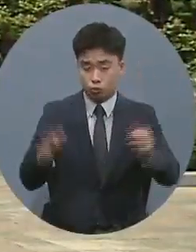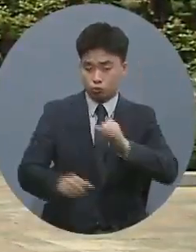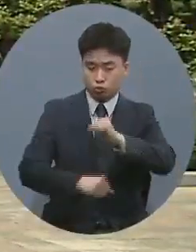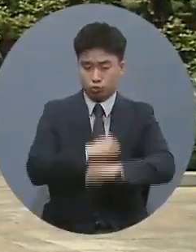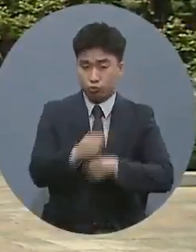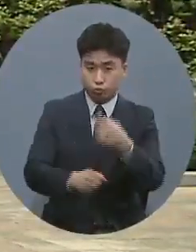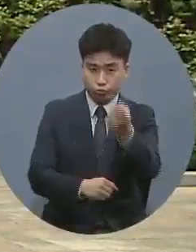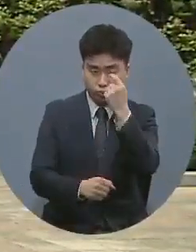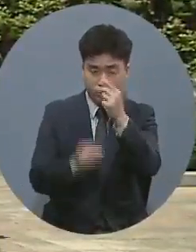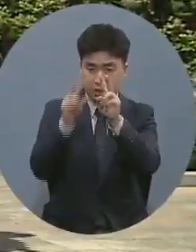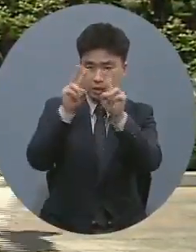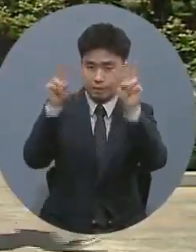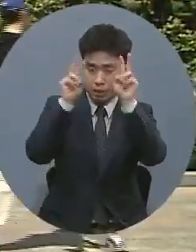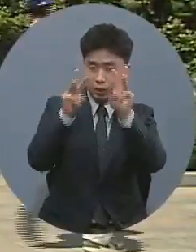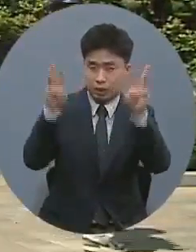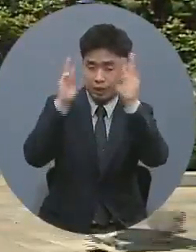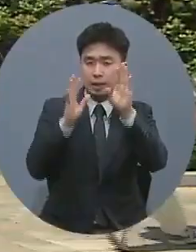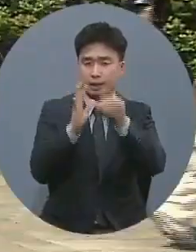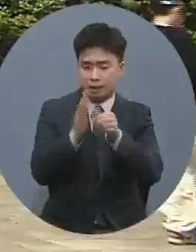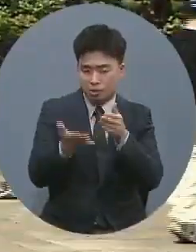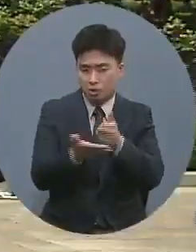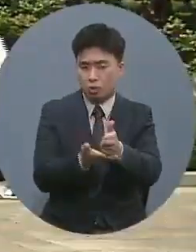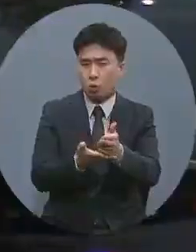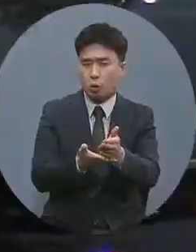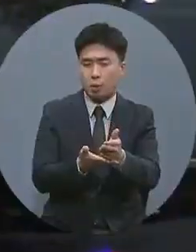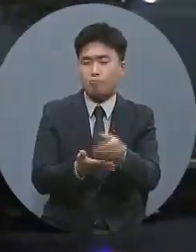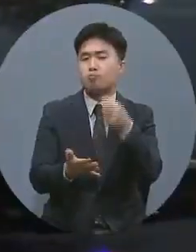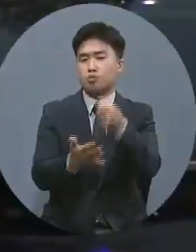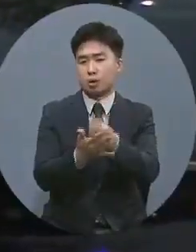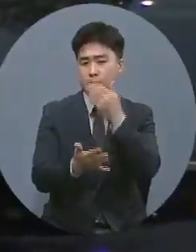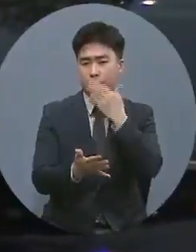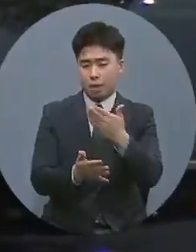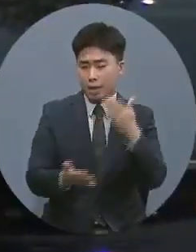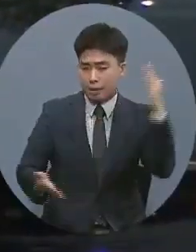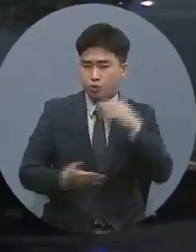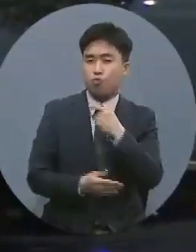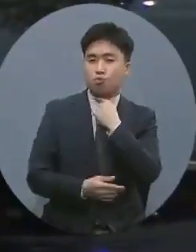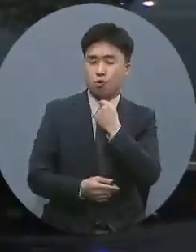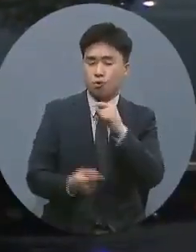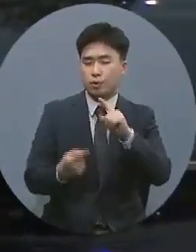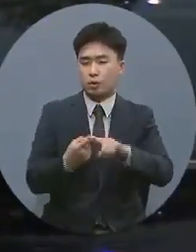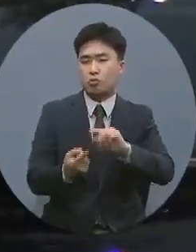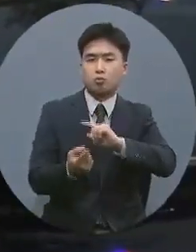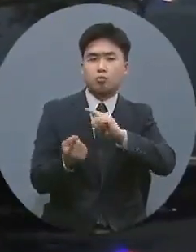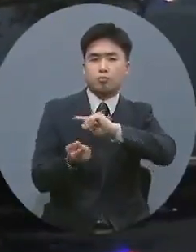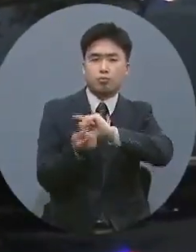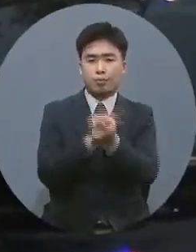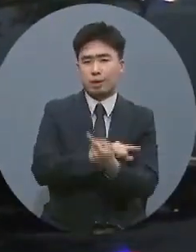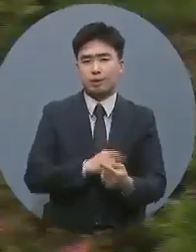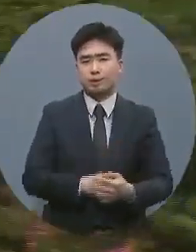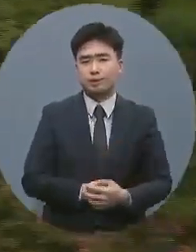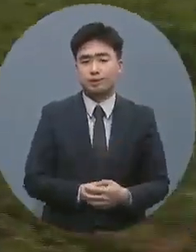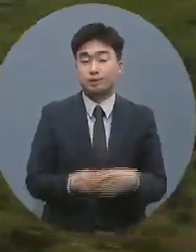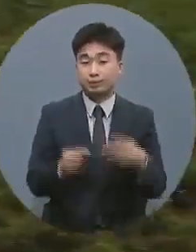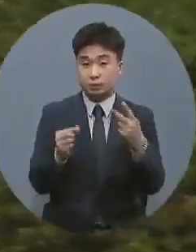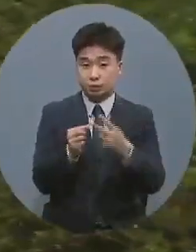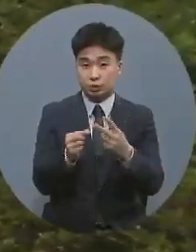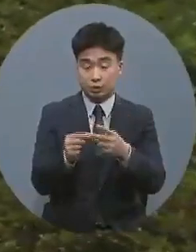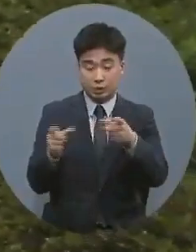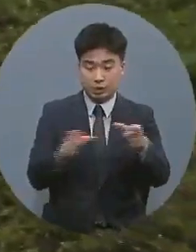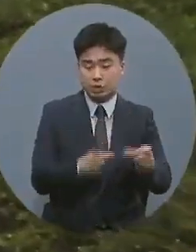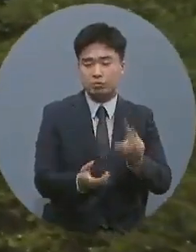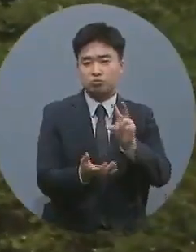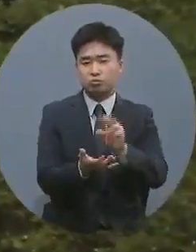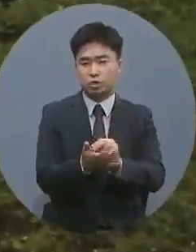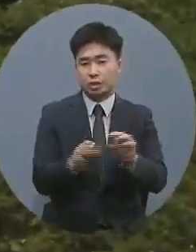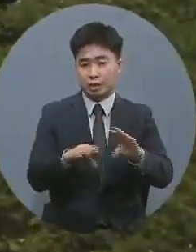2, 3학년 때 전공을 정할 수 있도록 학생 수요자 중심으로 학사 구조를 개편합니다. 둘째, 지역 문제를 해결할